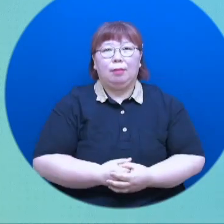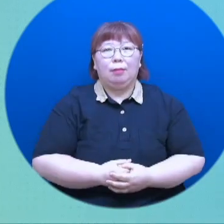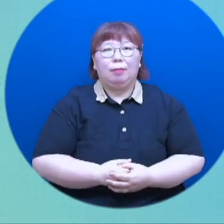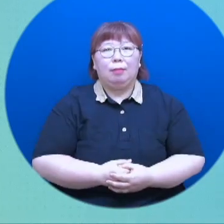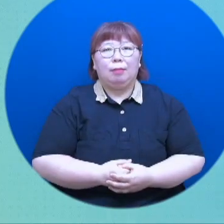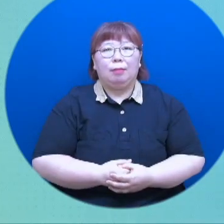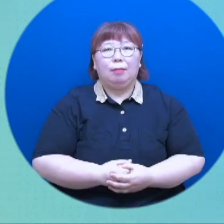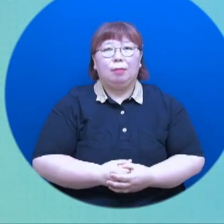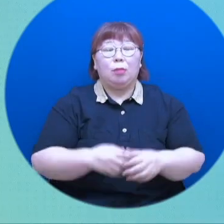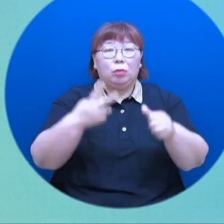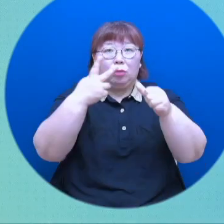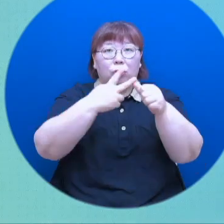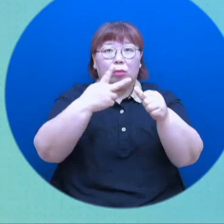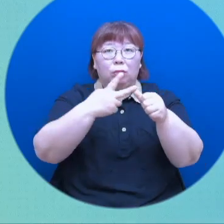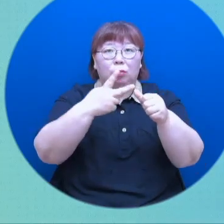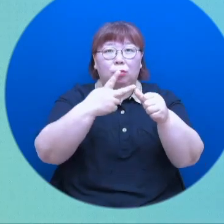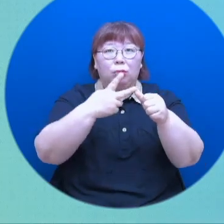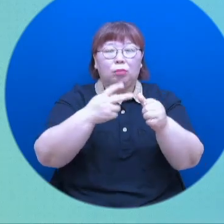두 번째로,